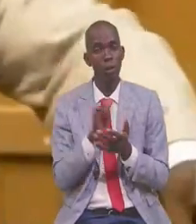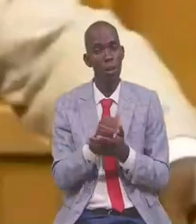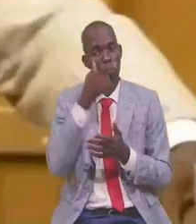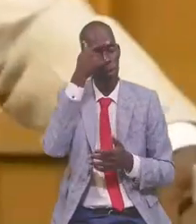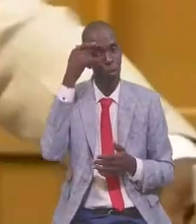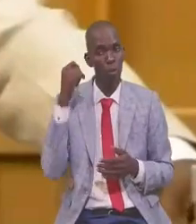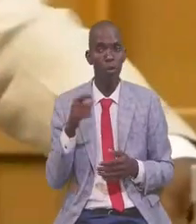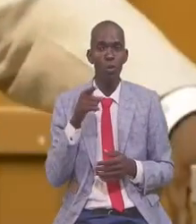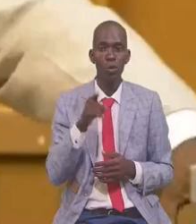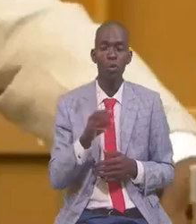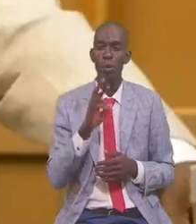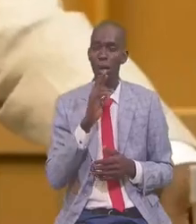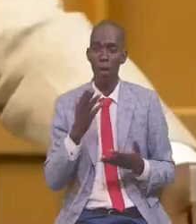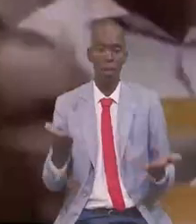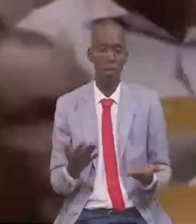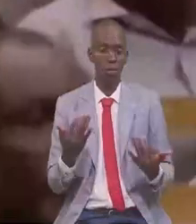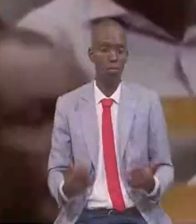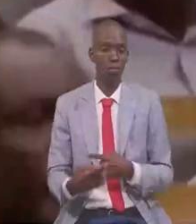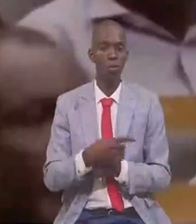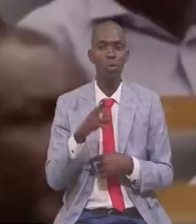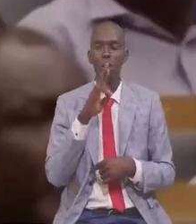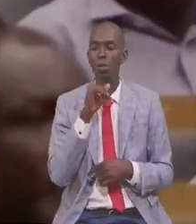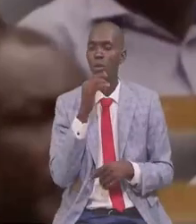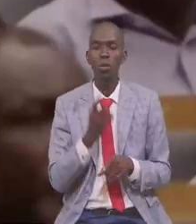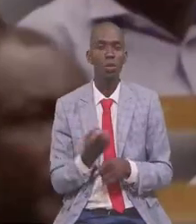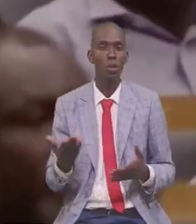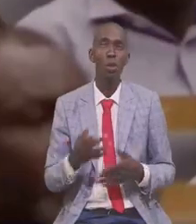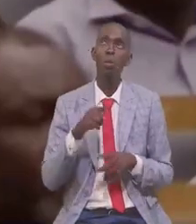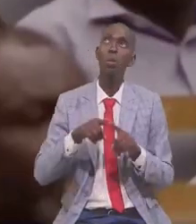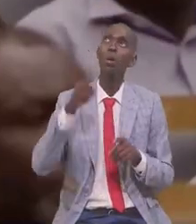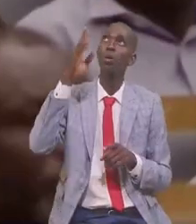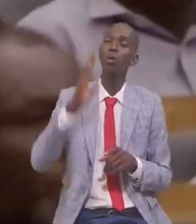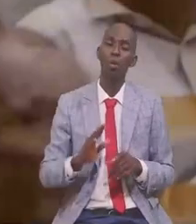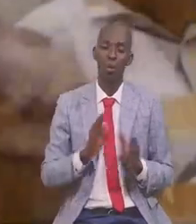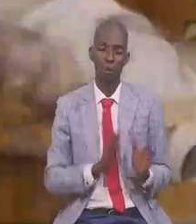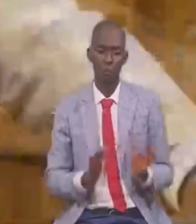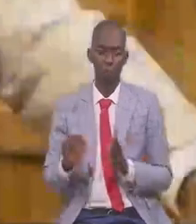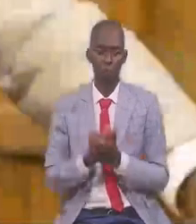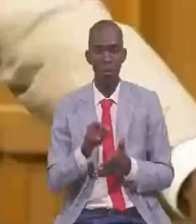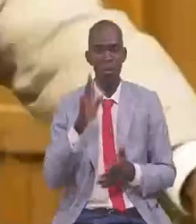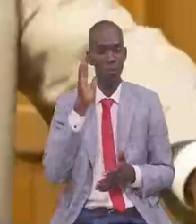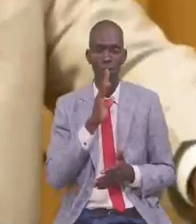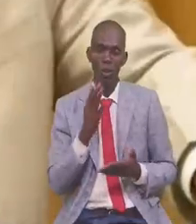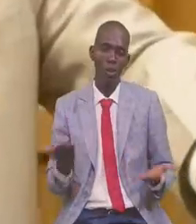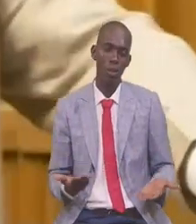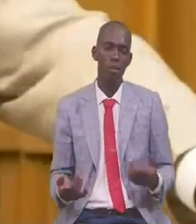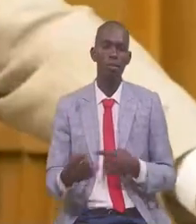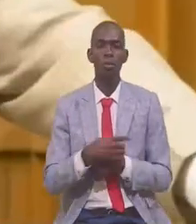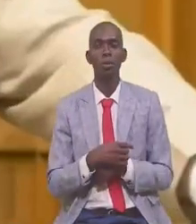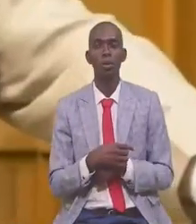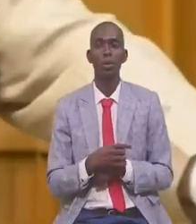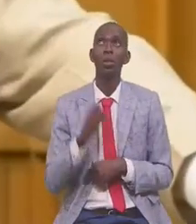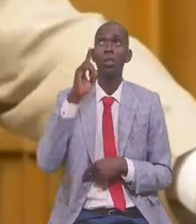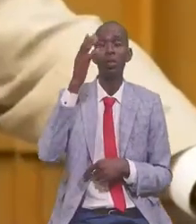ici aujourd'hui, et tu n'es pas là seulement, Dieu a voulu que tu sois ici aujourd'hui. Il savait ce que tu